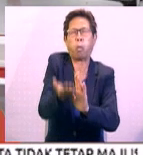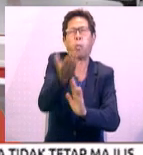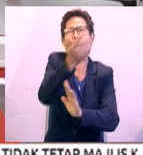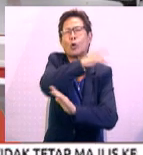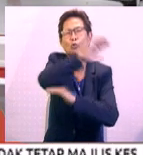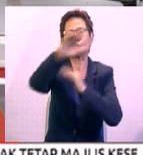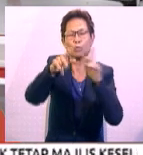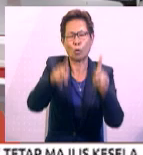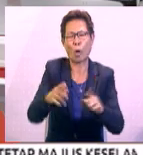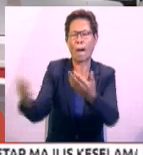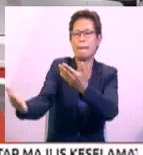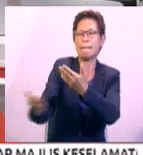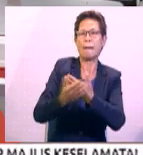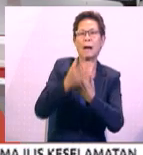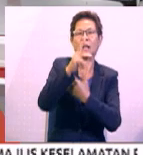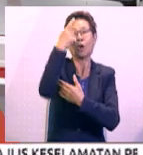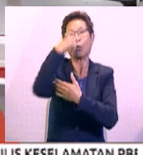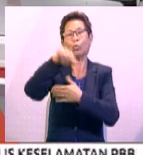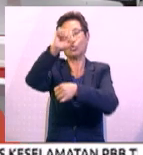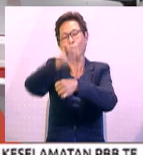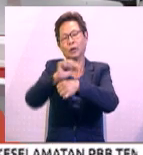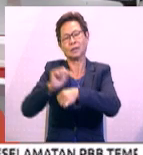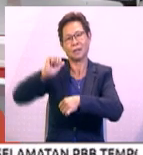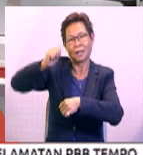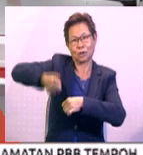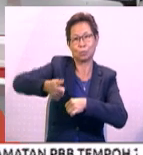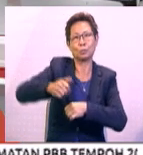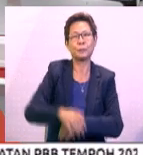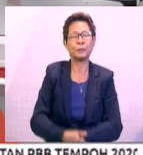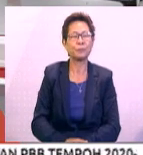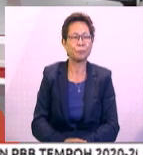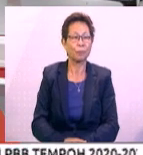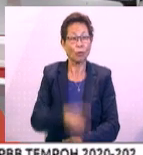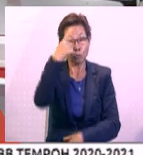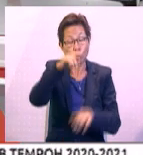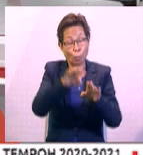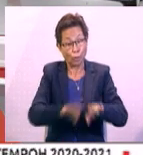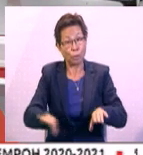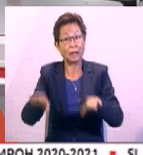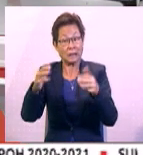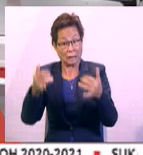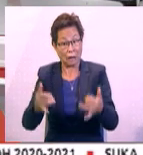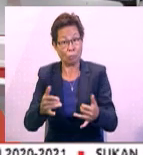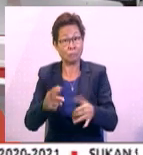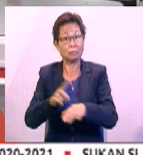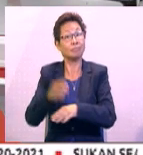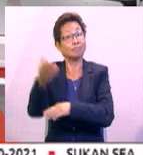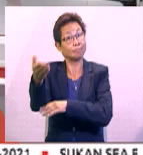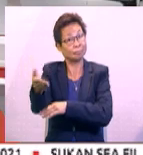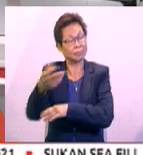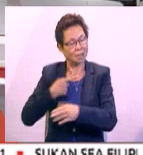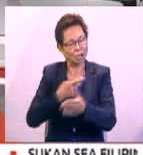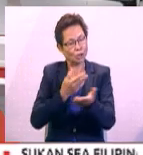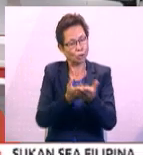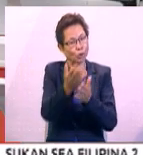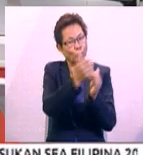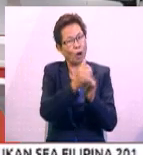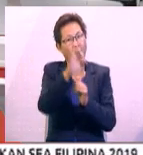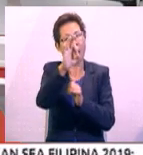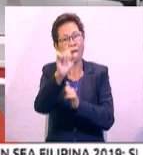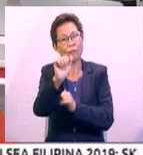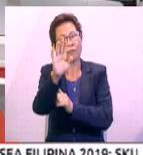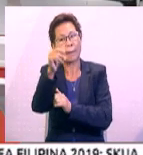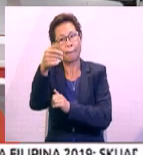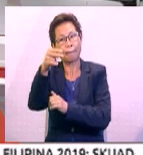kembali ke ibu negara demi tanggungjawab masing-masing bermula esok. Untuk perkembangan terkini di sana, kita terus sahaja bersama Fabian